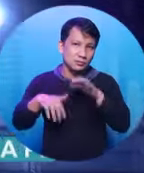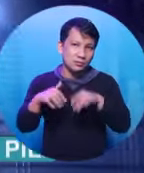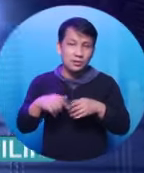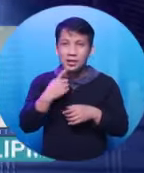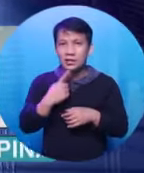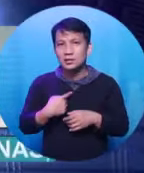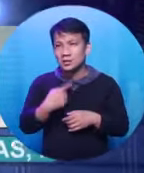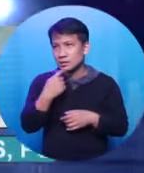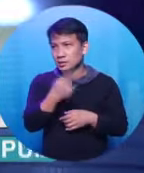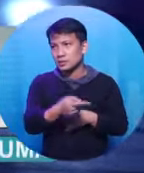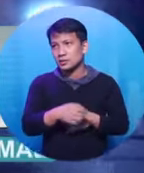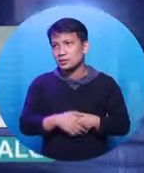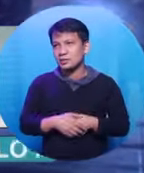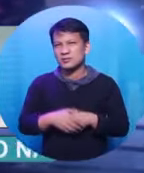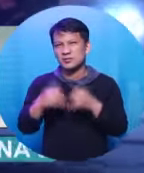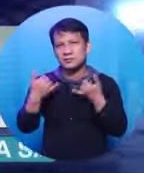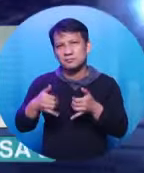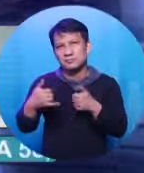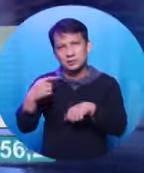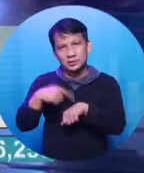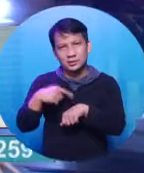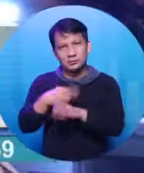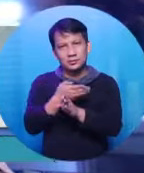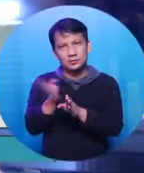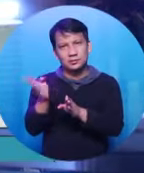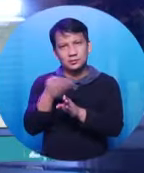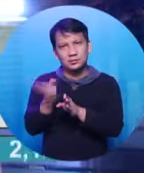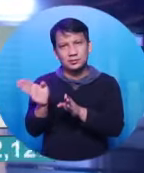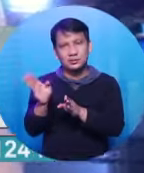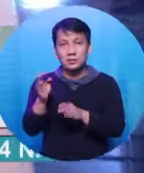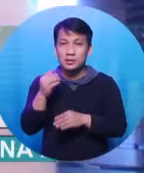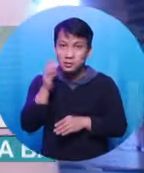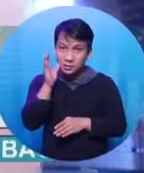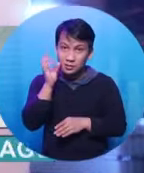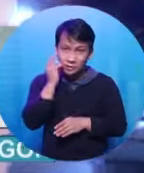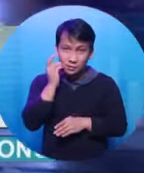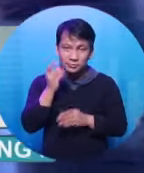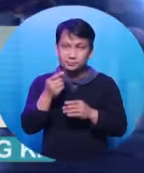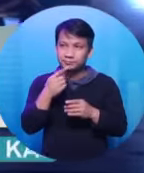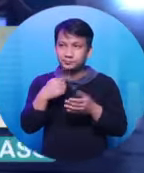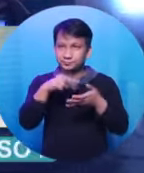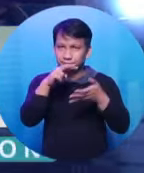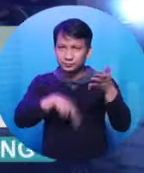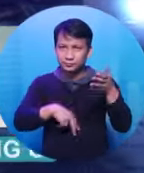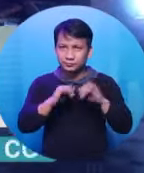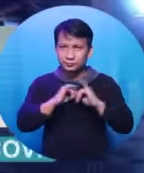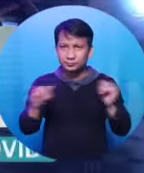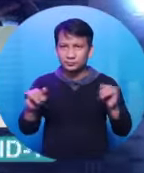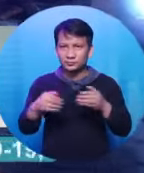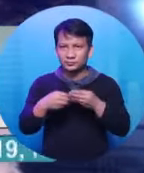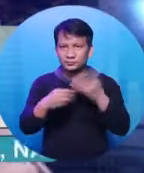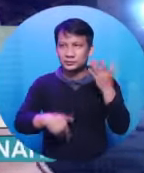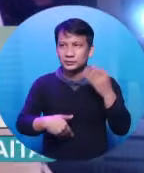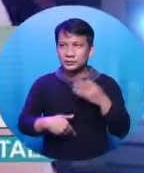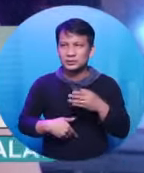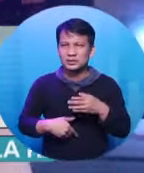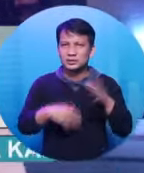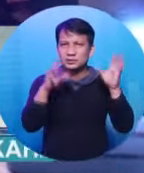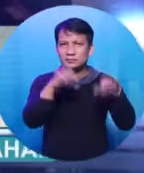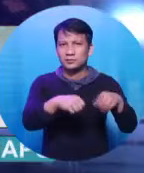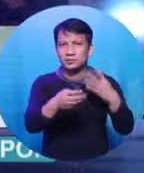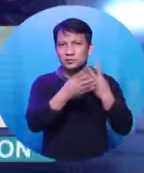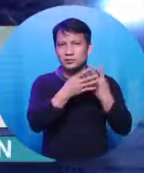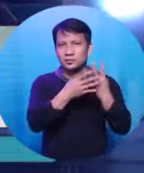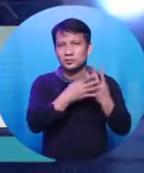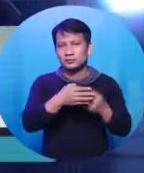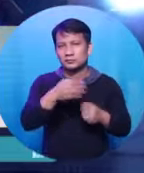ang sinasabi nila, eh, playtime daw at palusot si ate girl, si Carla. At sinasabi nga nung iba, gaya ni Leian Cardinal, ipakulong na yan para